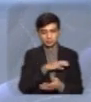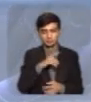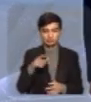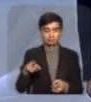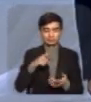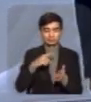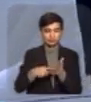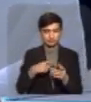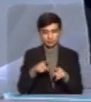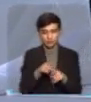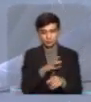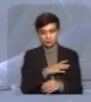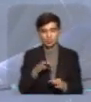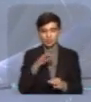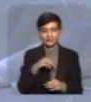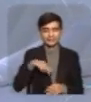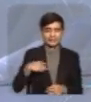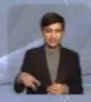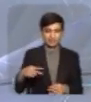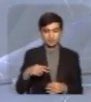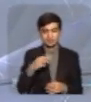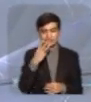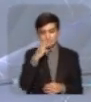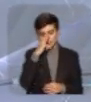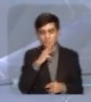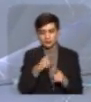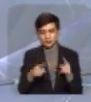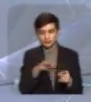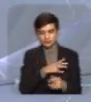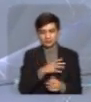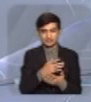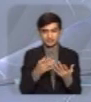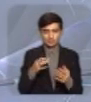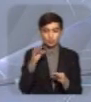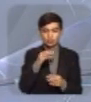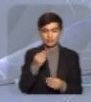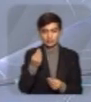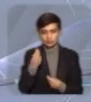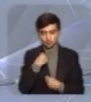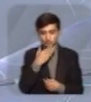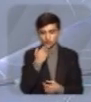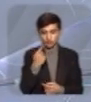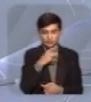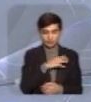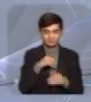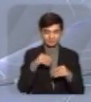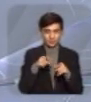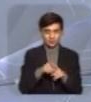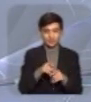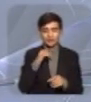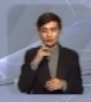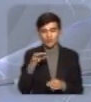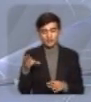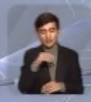етіп шуласты. Жұрттың сөзінше директор 3,5 ай бұрын өткізген қызылшаның ақысын әлі бермей жүр. Ал кәсіпкерлердің бұл